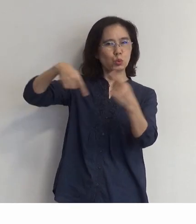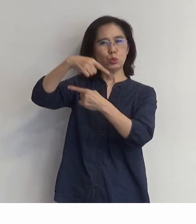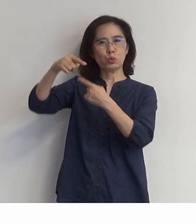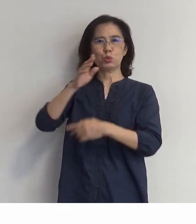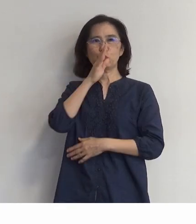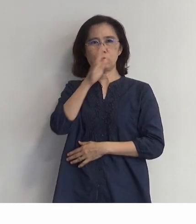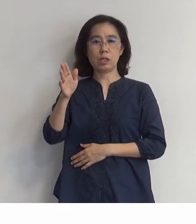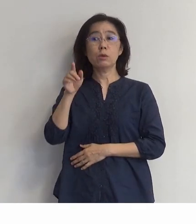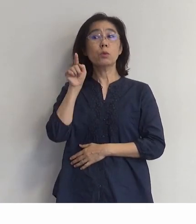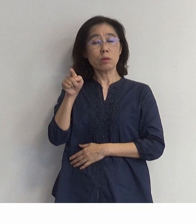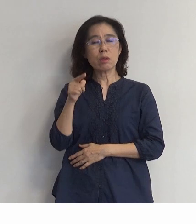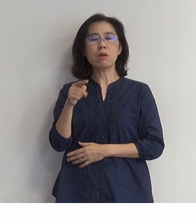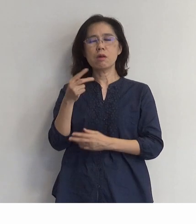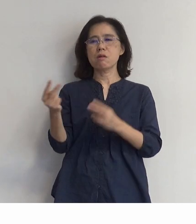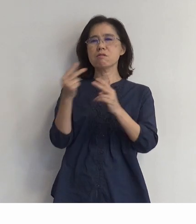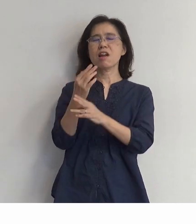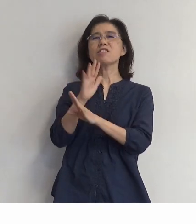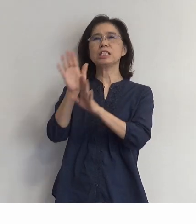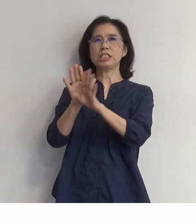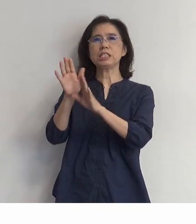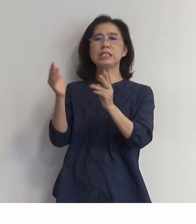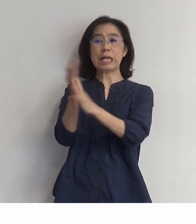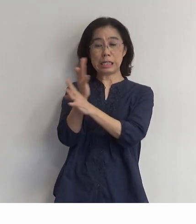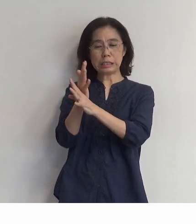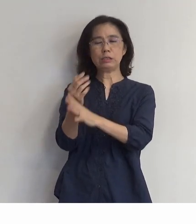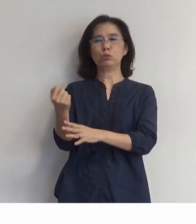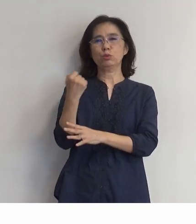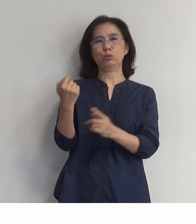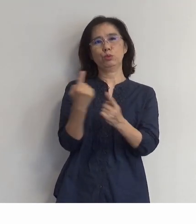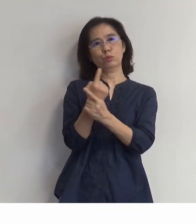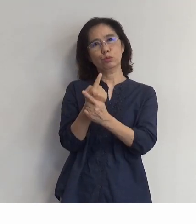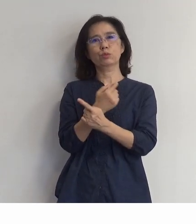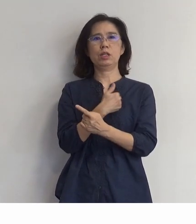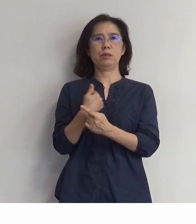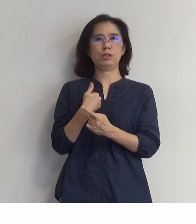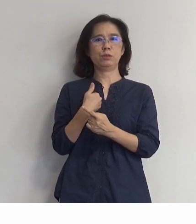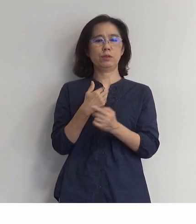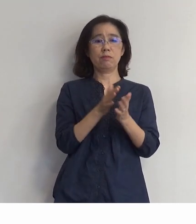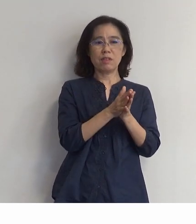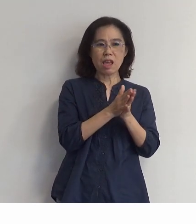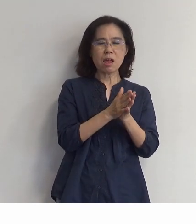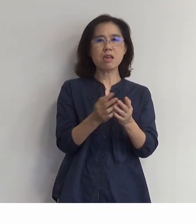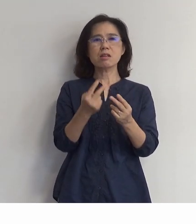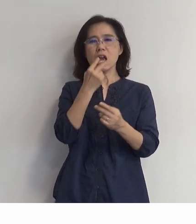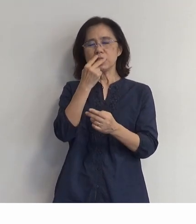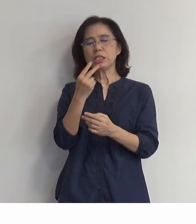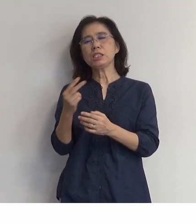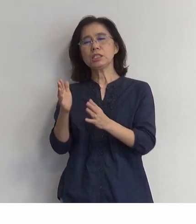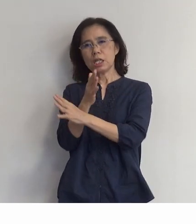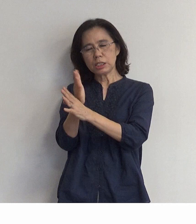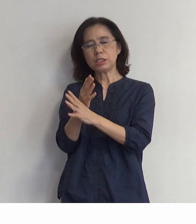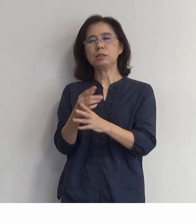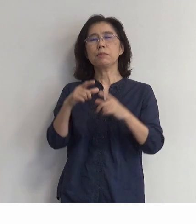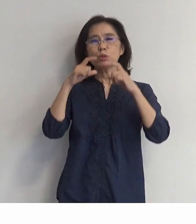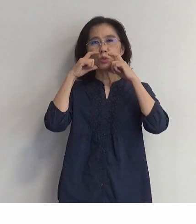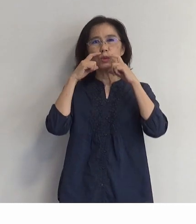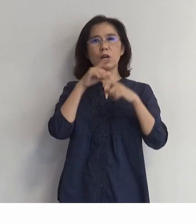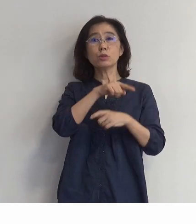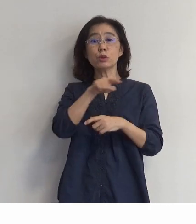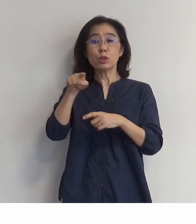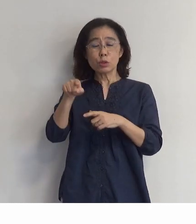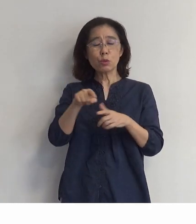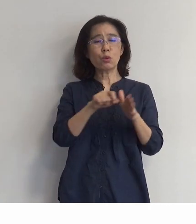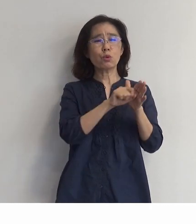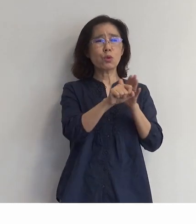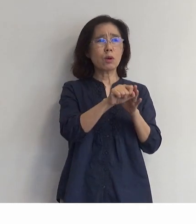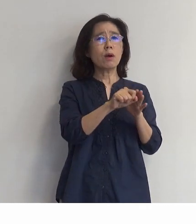これで換気の強化になります。手洗い、マスクや換気はそれぞれの感染防止対策、感染防止